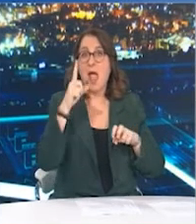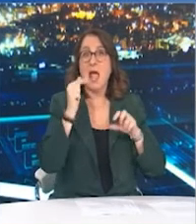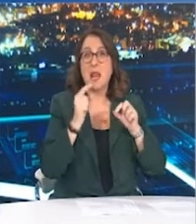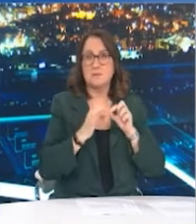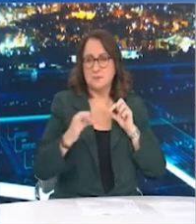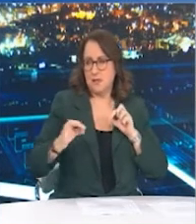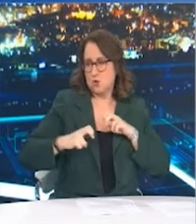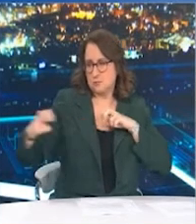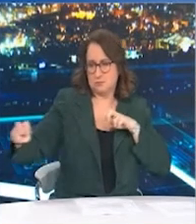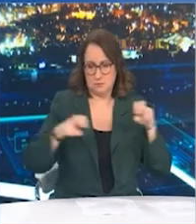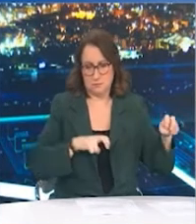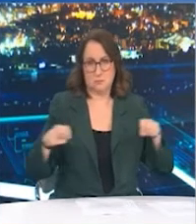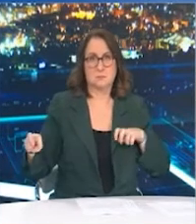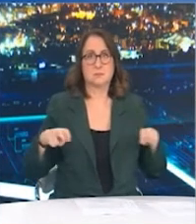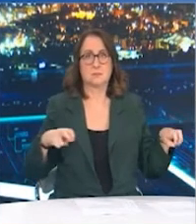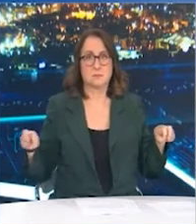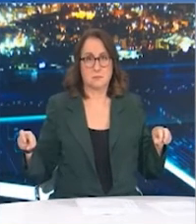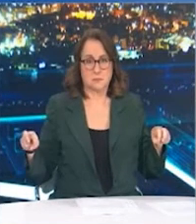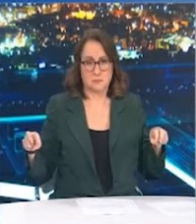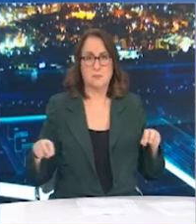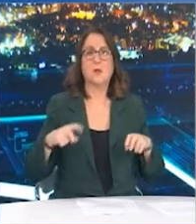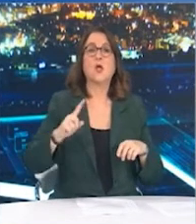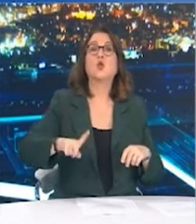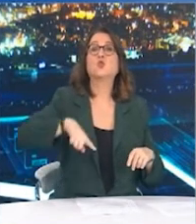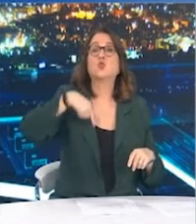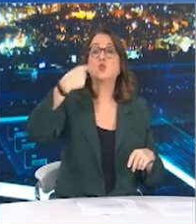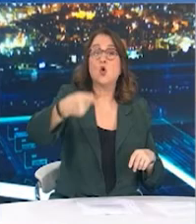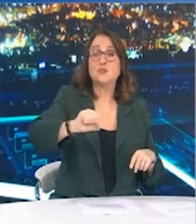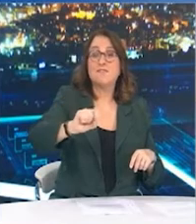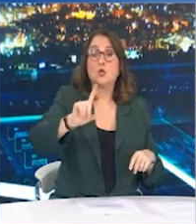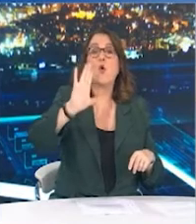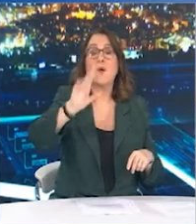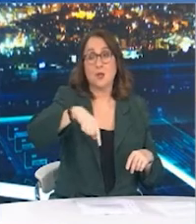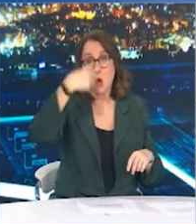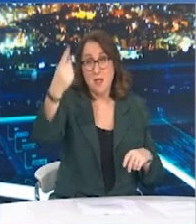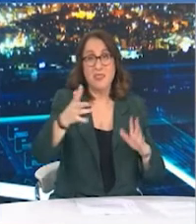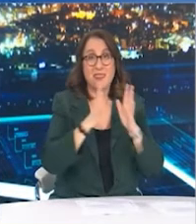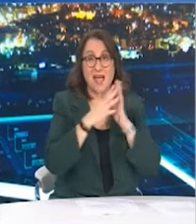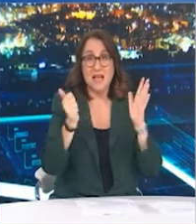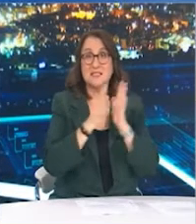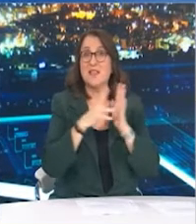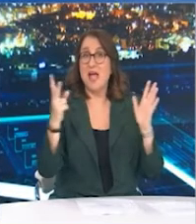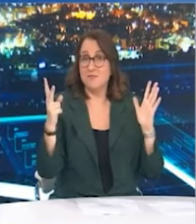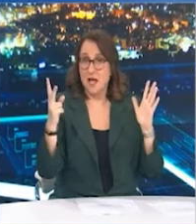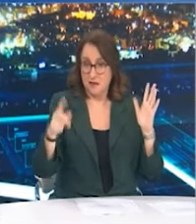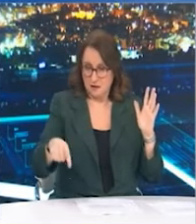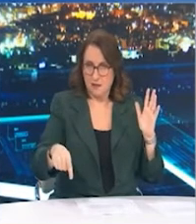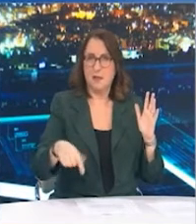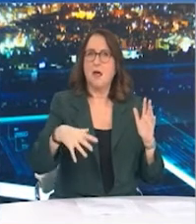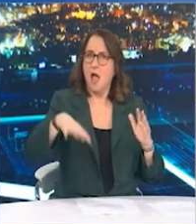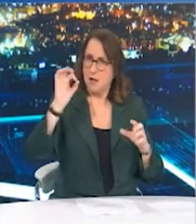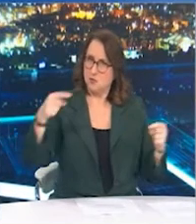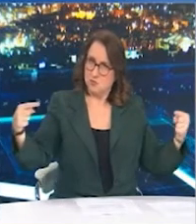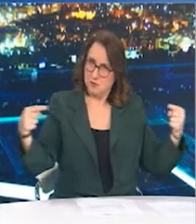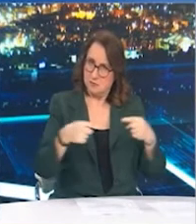τους. Να σημειωθεί επίσης ότι από το μεθεπόμενο Σαββατοκύριακο, 16-17 Ιανουαρίου, ξεκινούν αγώνες της Super League 2 και της